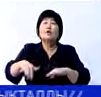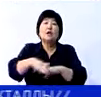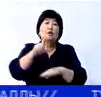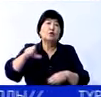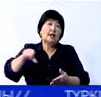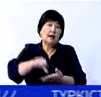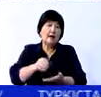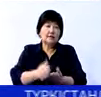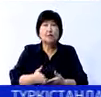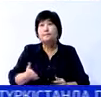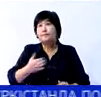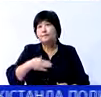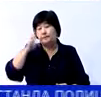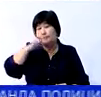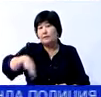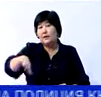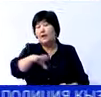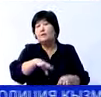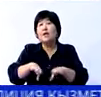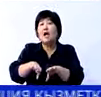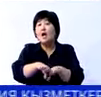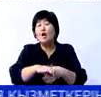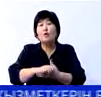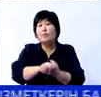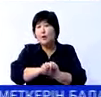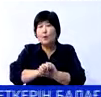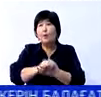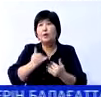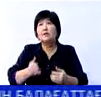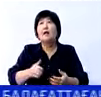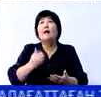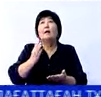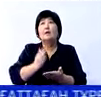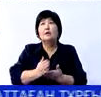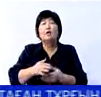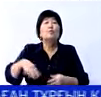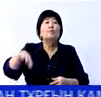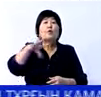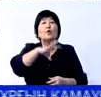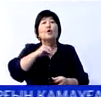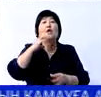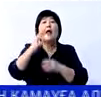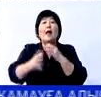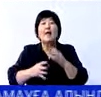қатысты. Біздің еліміздегі бірлік, біздің еліміздегі достық, ынтымақ бүткіл